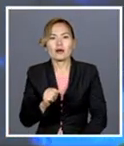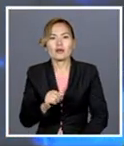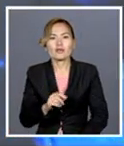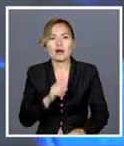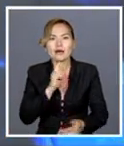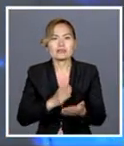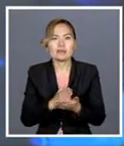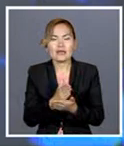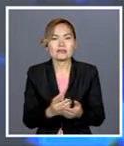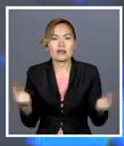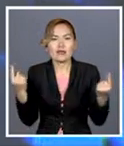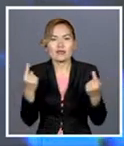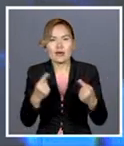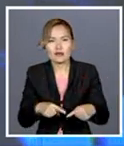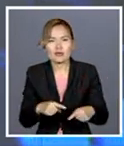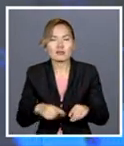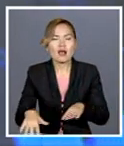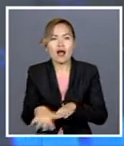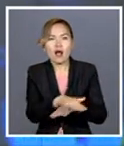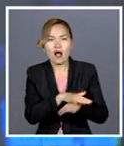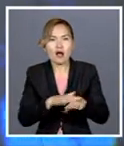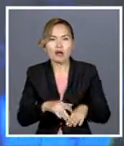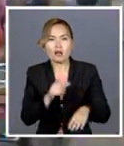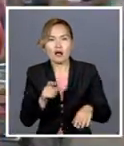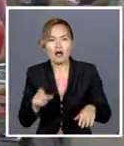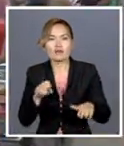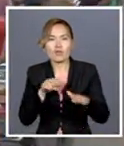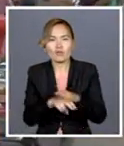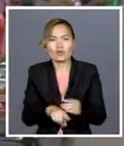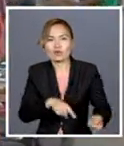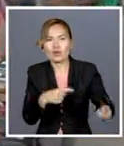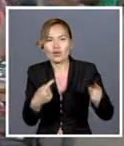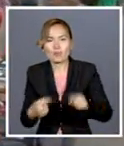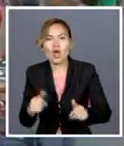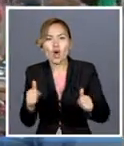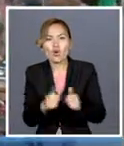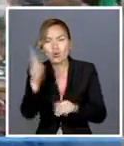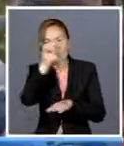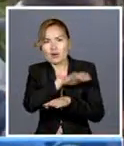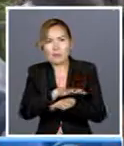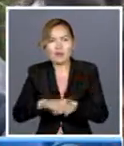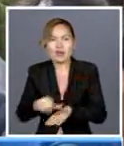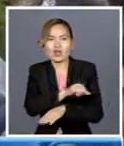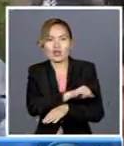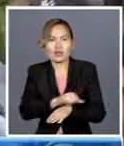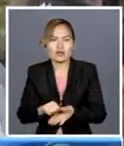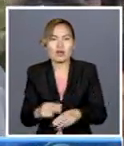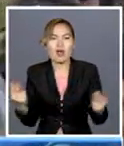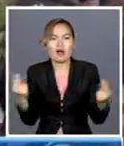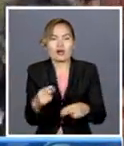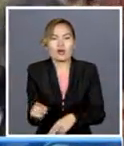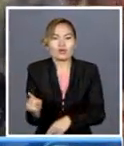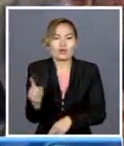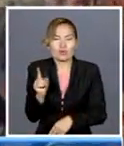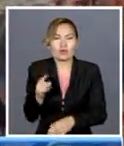дағдарыс тұрғындарды шетелге қашуға мәжбүрлеп отыр. Мұнда мыңдаған адам көршілес Колумбияға бару үшін шекарада кезекте тұр. Бұған қоса